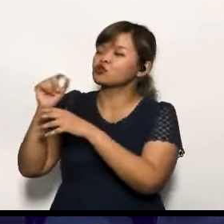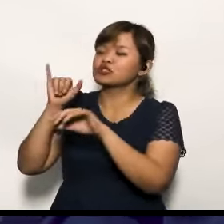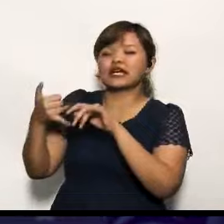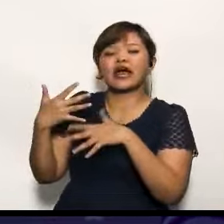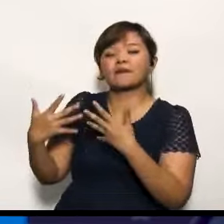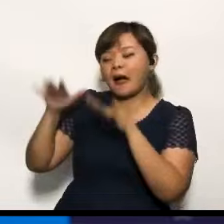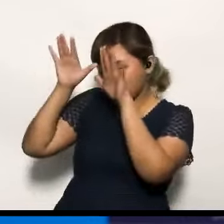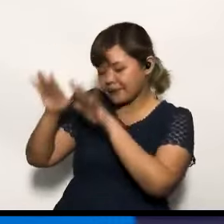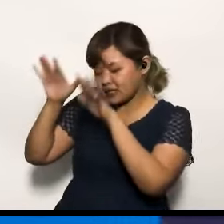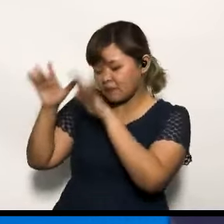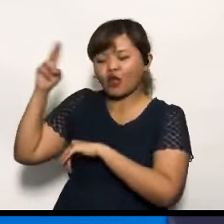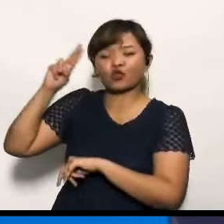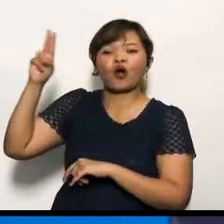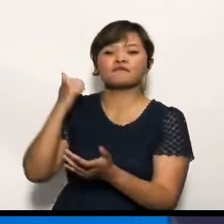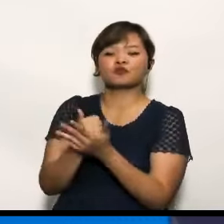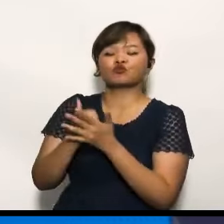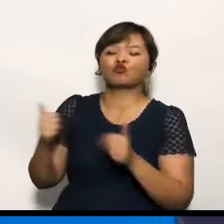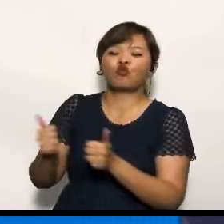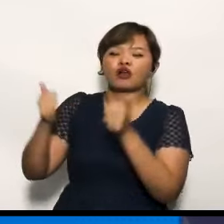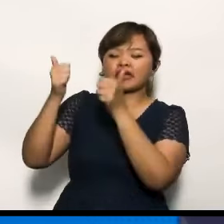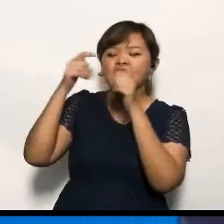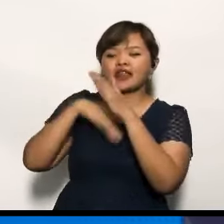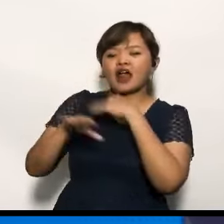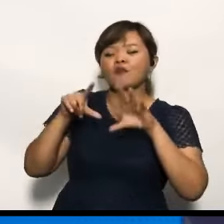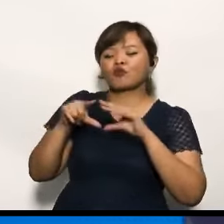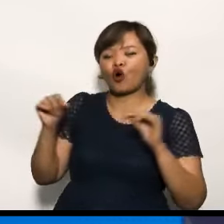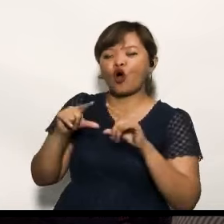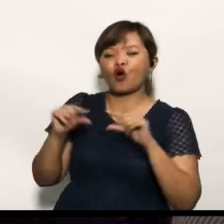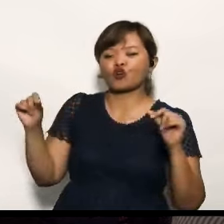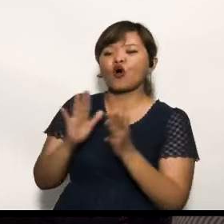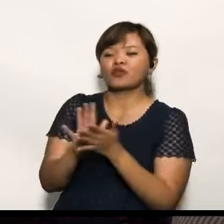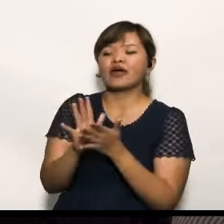Untuk menjadi penyembah-penyembah yang menyembah dalam roh dan kebenaran.